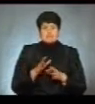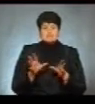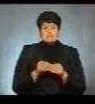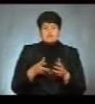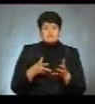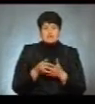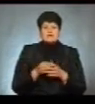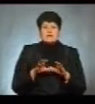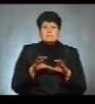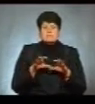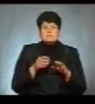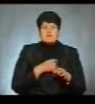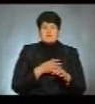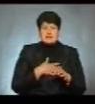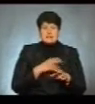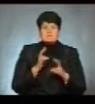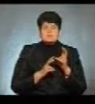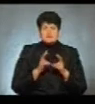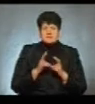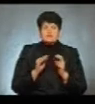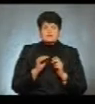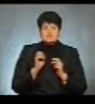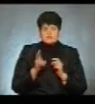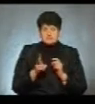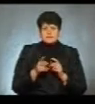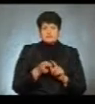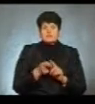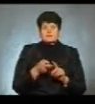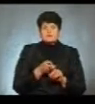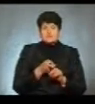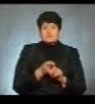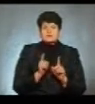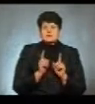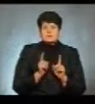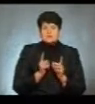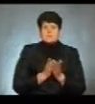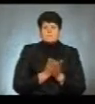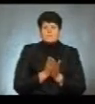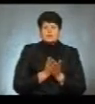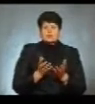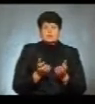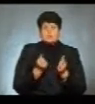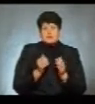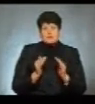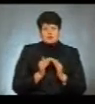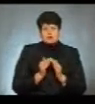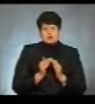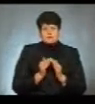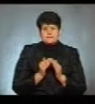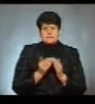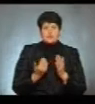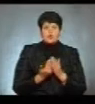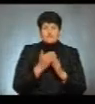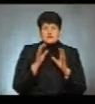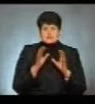приватними підприємствами, так називаючими ЖЕКами, стосуються виключно послуг з утримання будинку. Новий